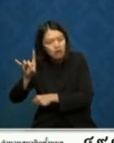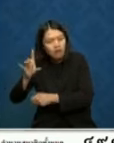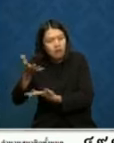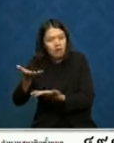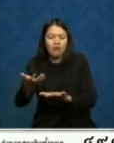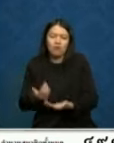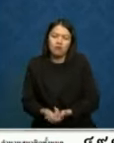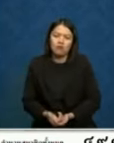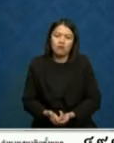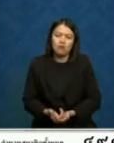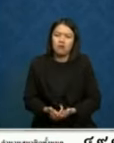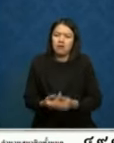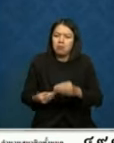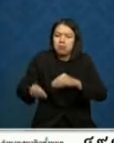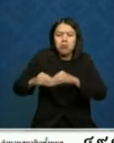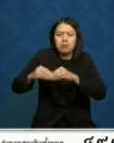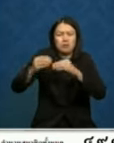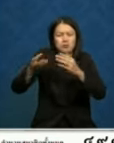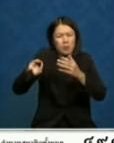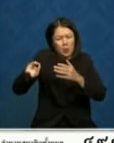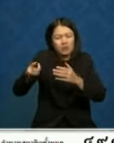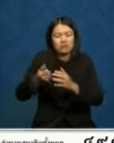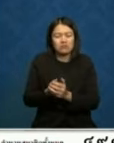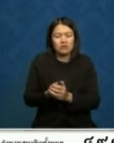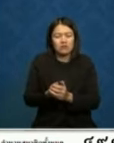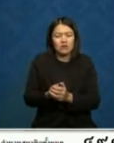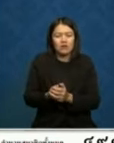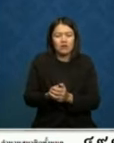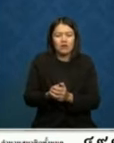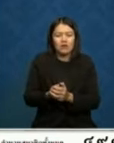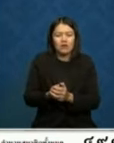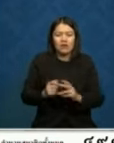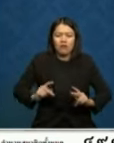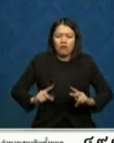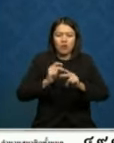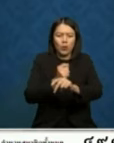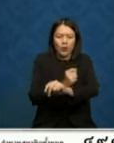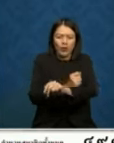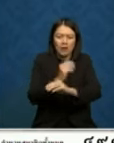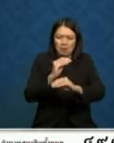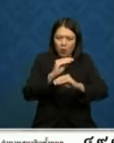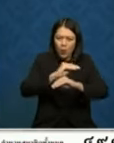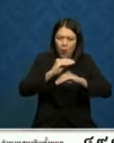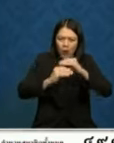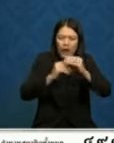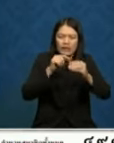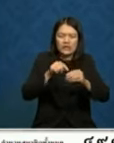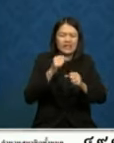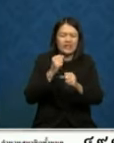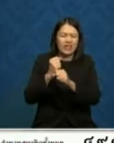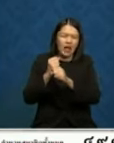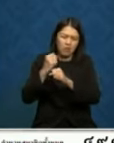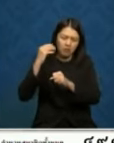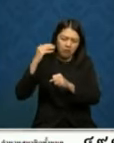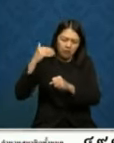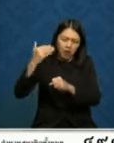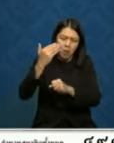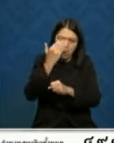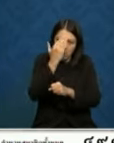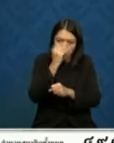ครับไม่ได้ครับแล้วเหตุผลของกระทรวงแรงงานบอกว่าโครงการนี้ทำมาเพราะว่